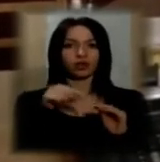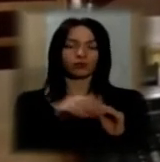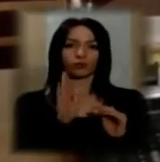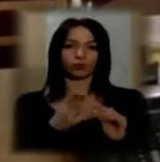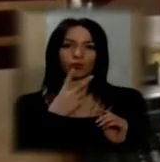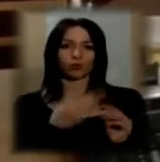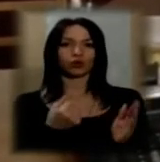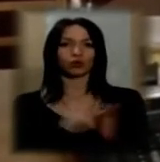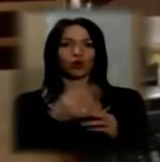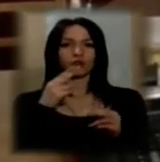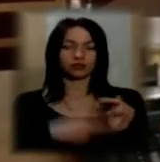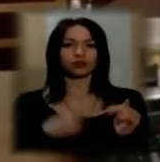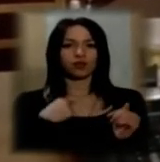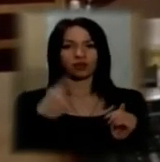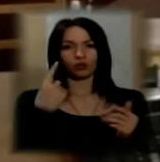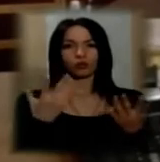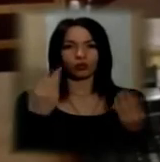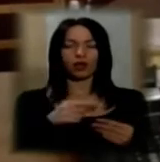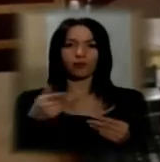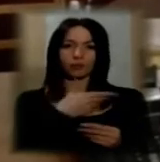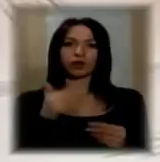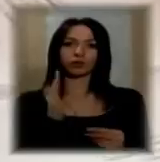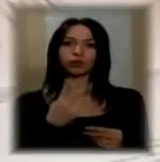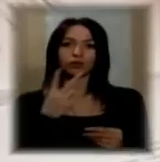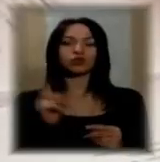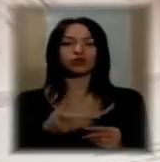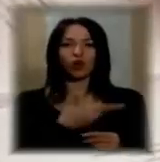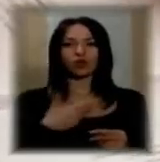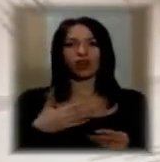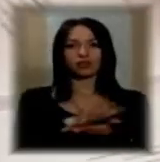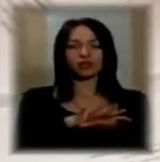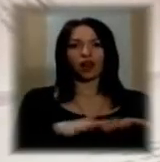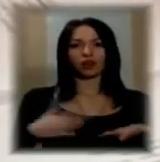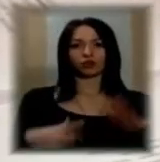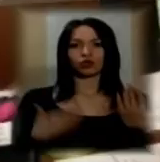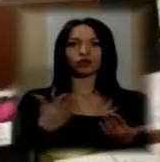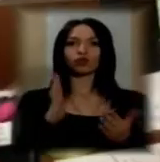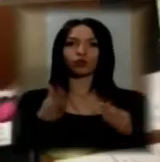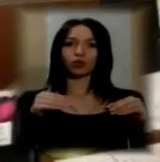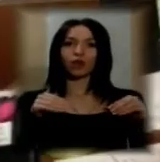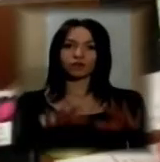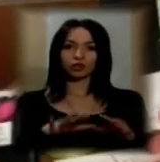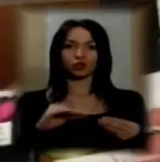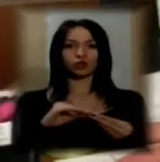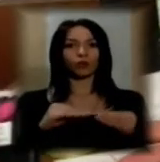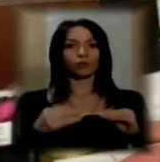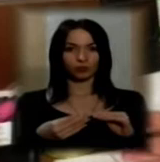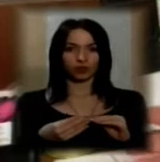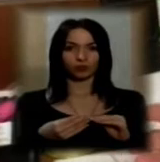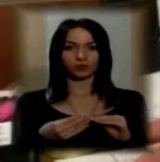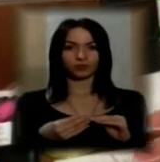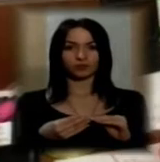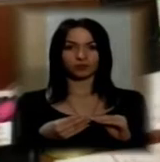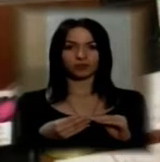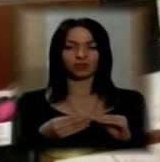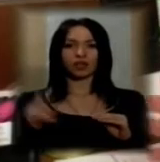я думаю, дня ми будемо бачити, що нас далі очікує. Якщо буде вирішено проблему з газом,